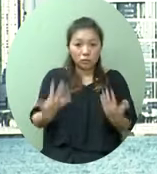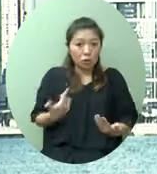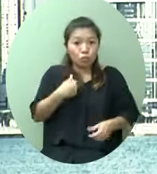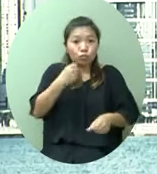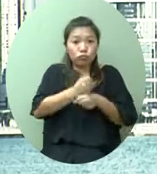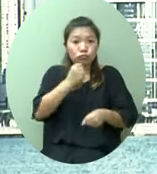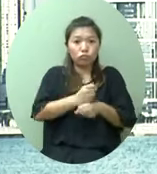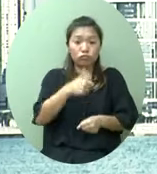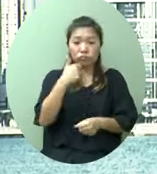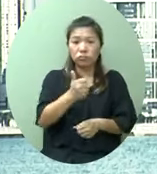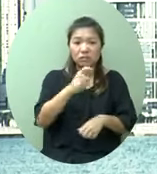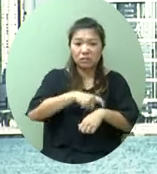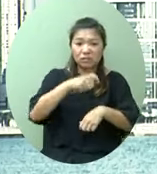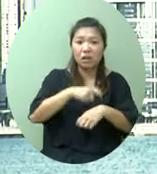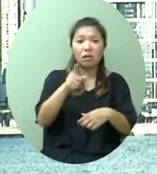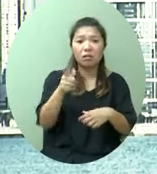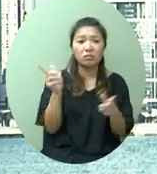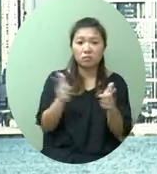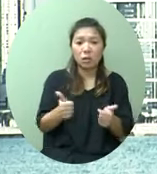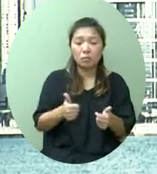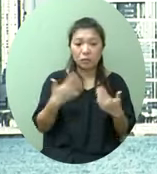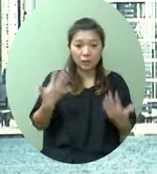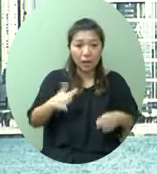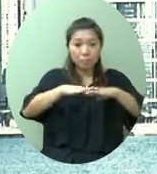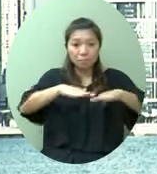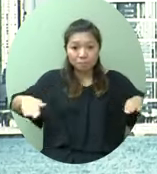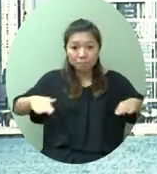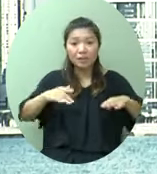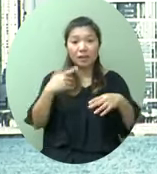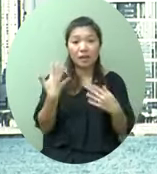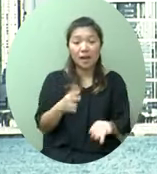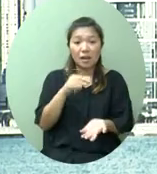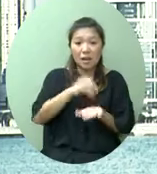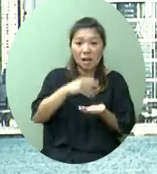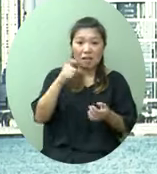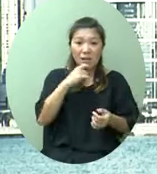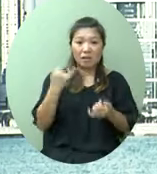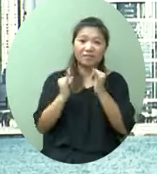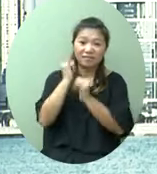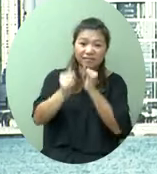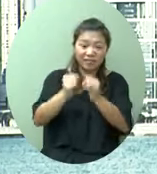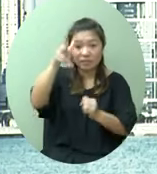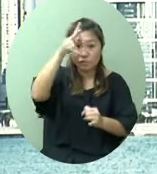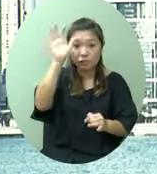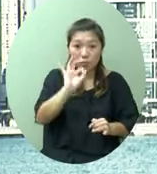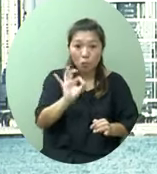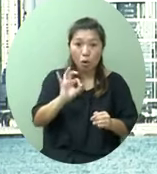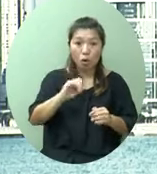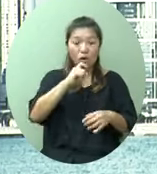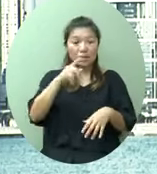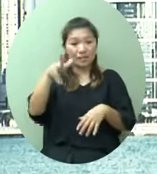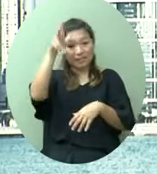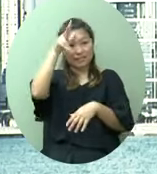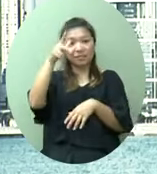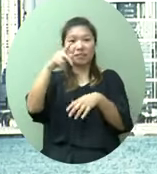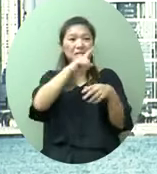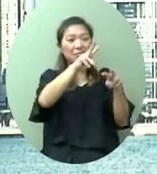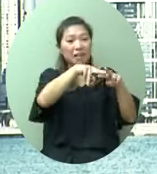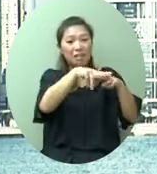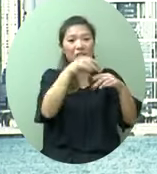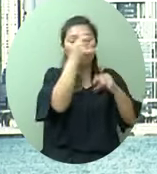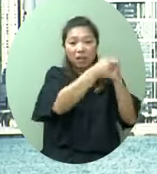嘅時候啦，因為已經有咗個穩定嘅環境，有咗個唔係泛政治化，逢政府必反，逢中央